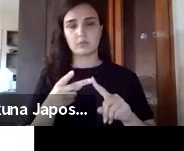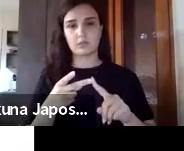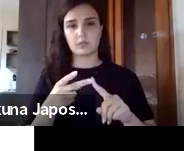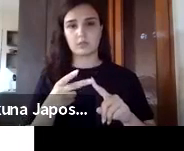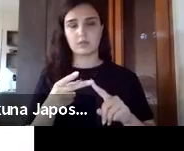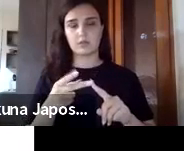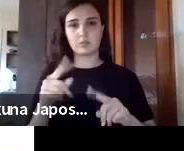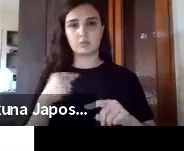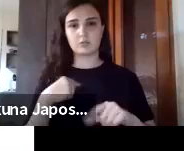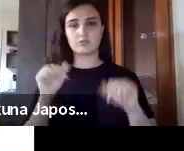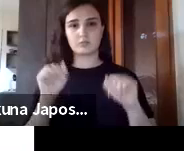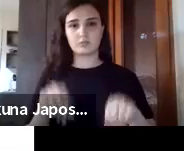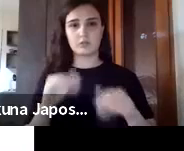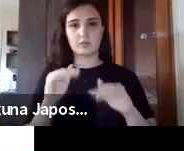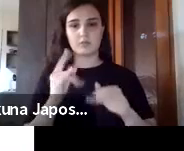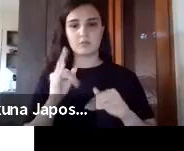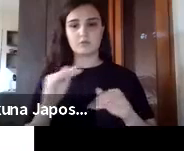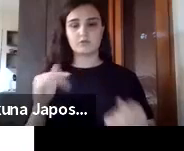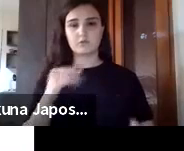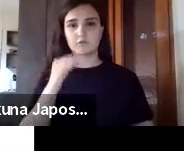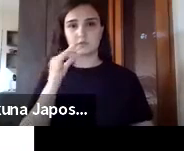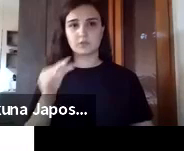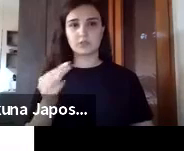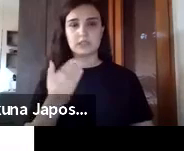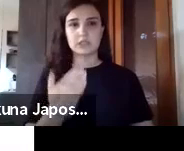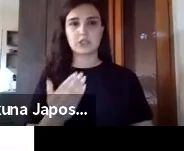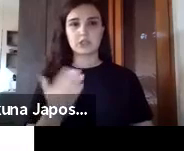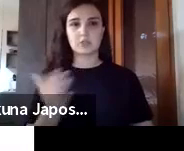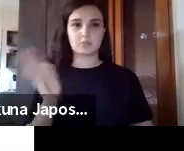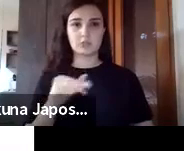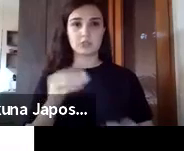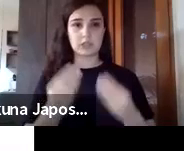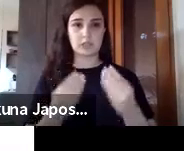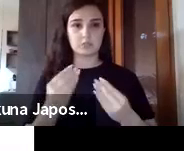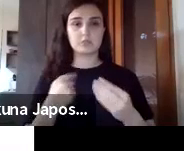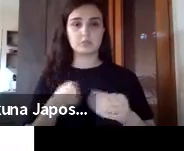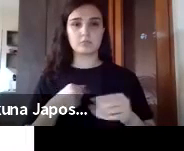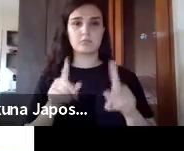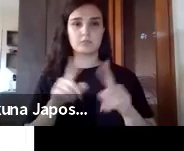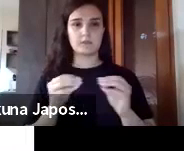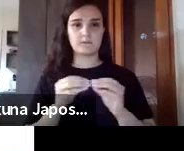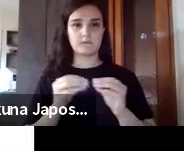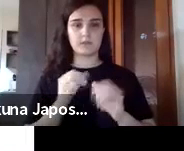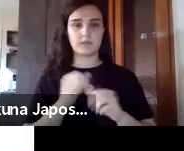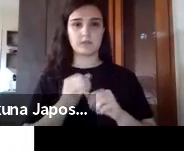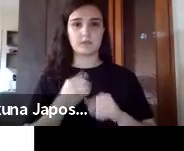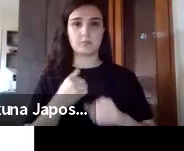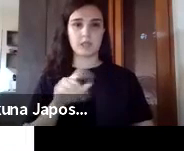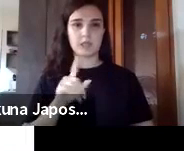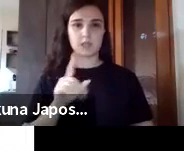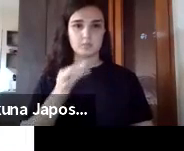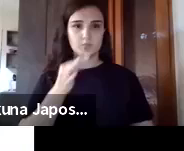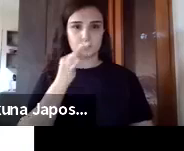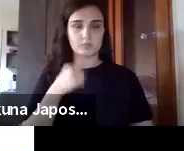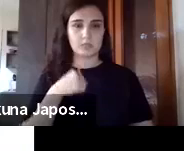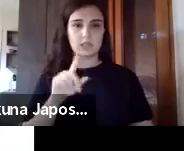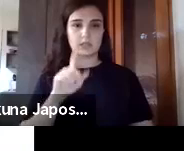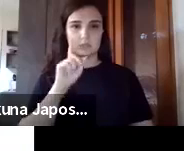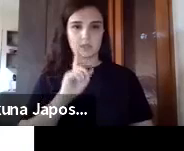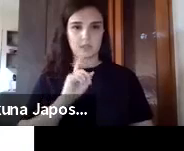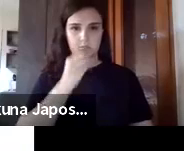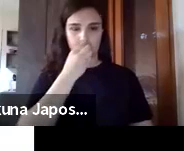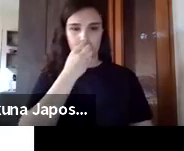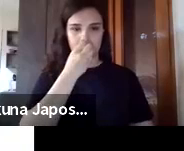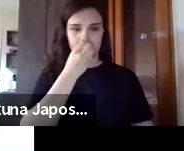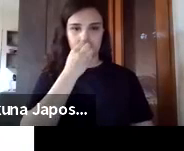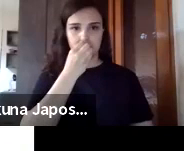რომ მე შემიძლია ბავშვს ამაღლა უთხარ, იცი რა, შენ მოდი ითამაშე, მეც იმას გავაკეთებ, რაც მე მომწონს და რაც მე სიამოვნებს.